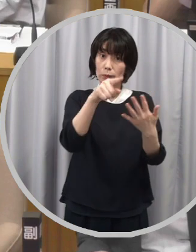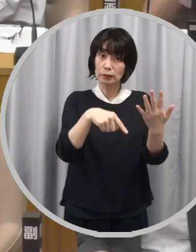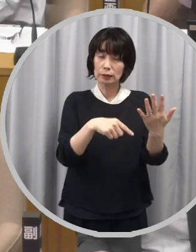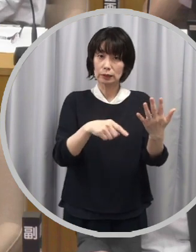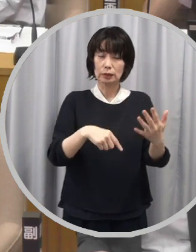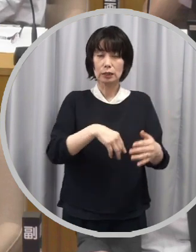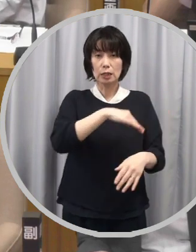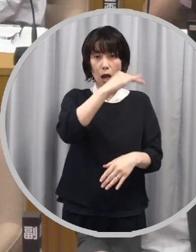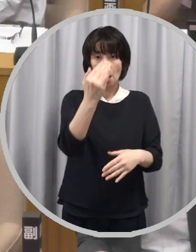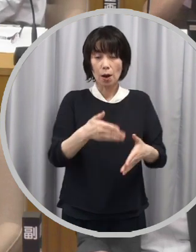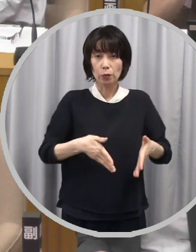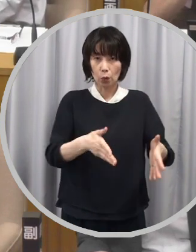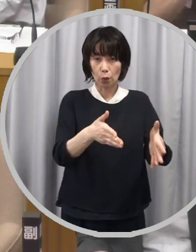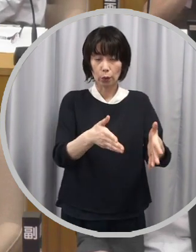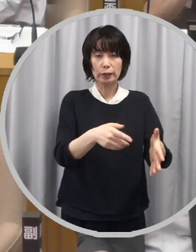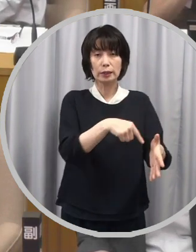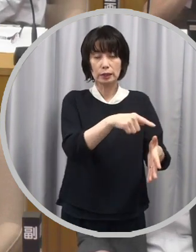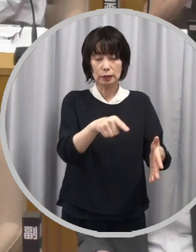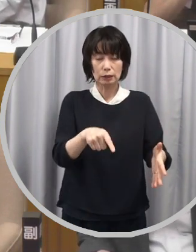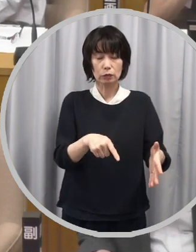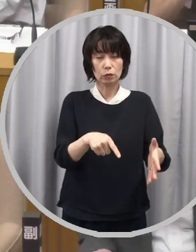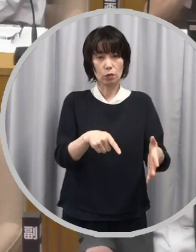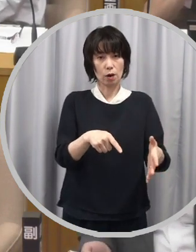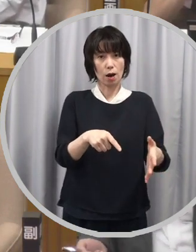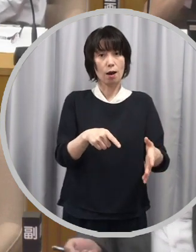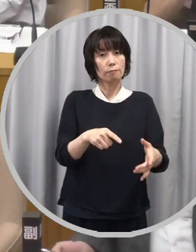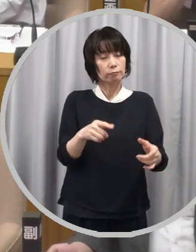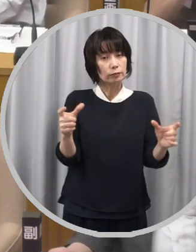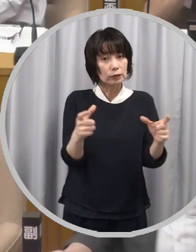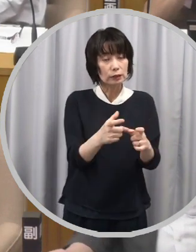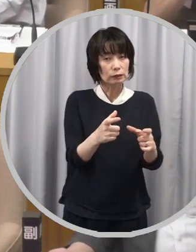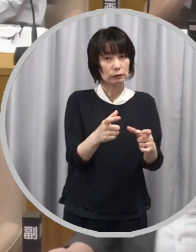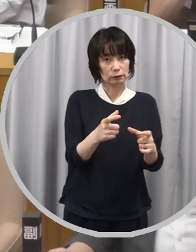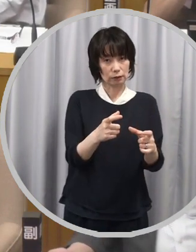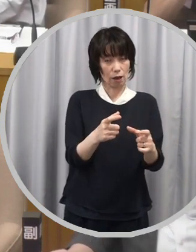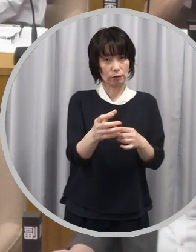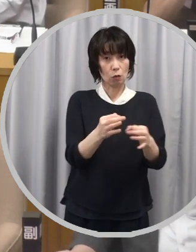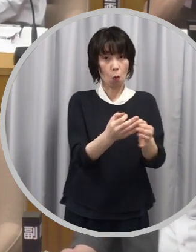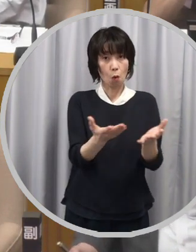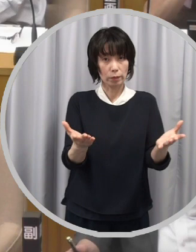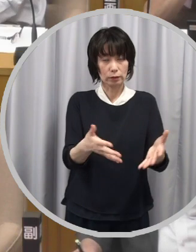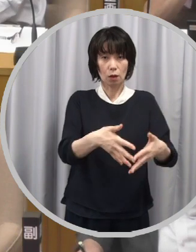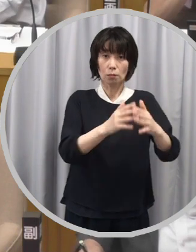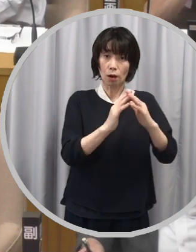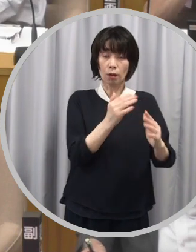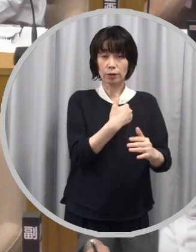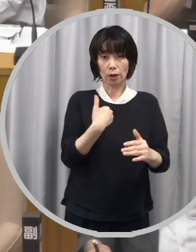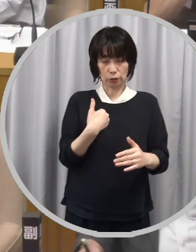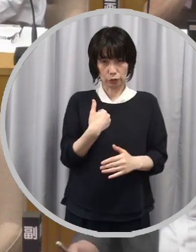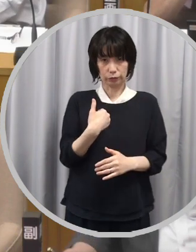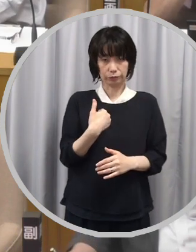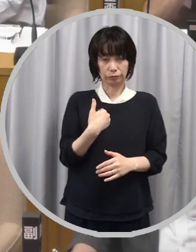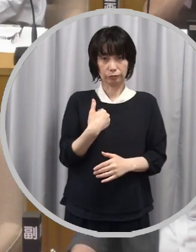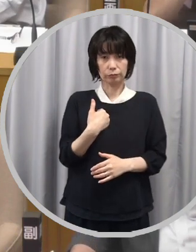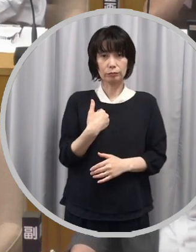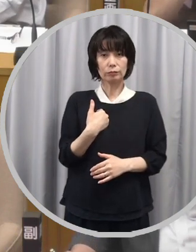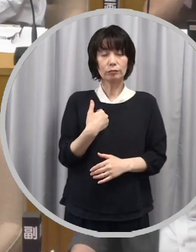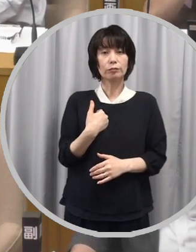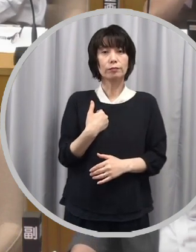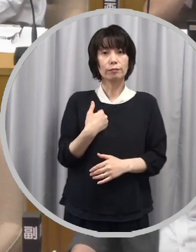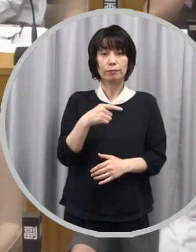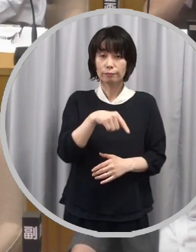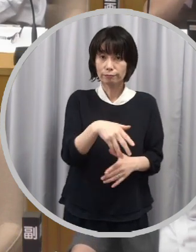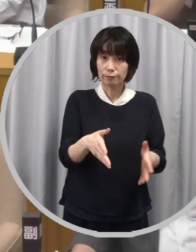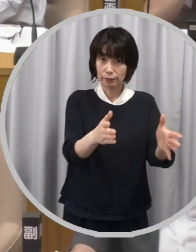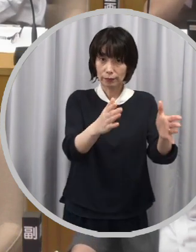ましては、小規模な日用品販売店舗等が建築可能となり、南もみじ山通り